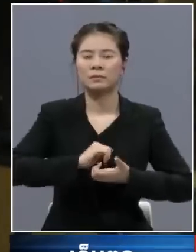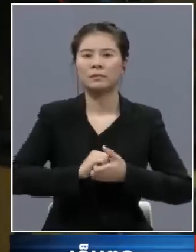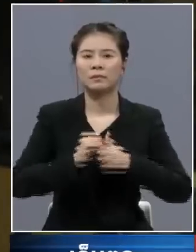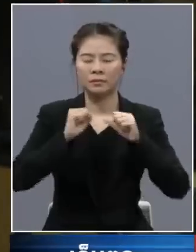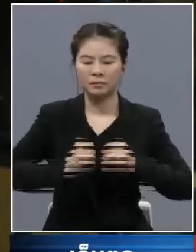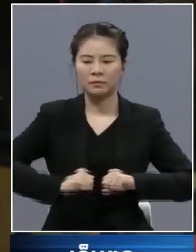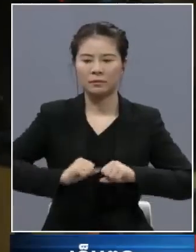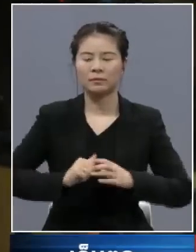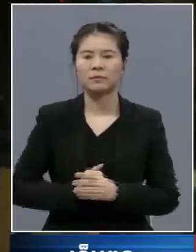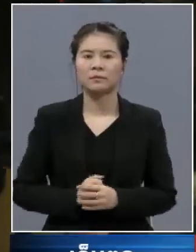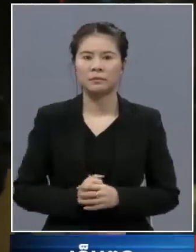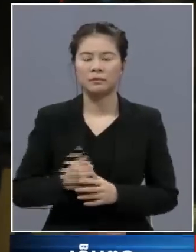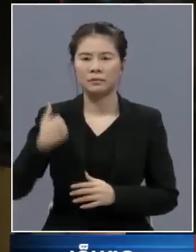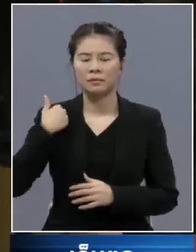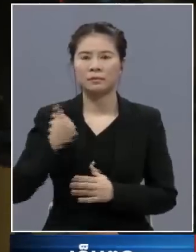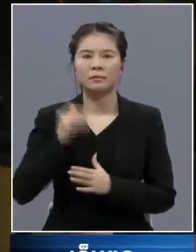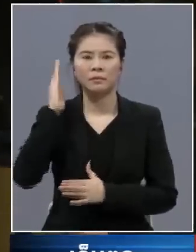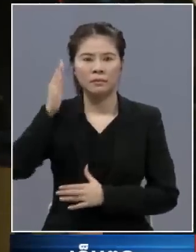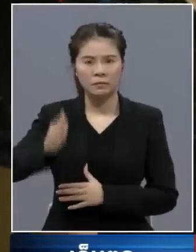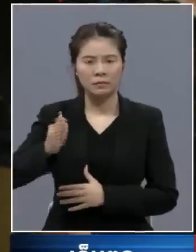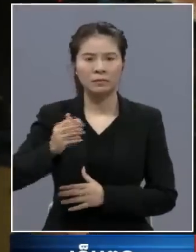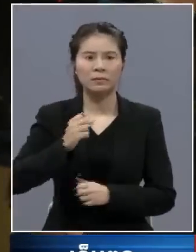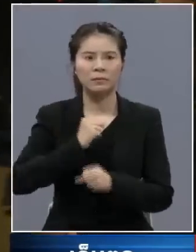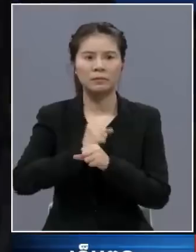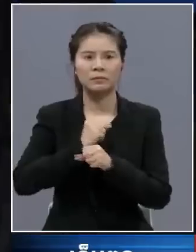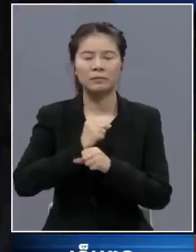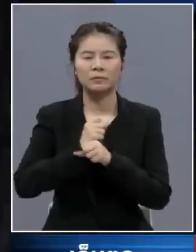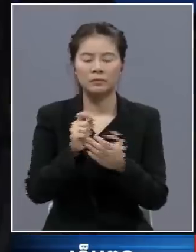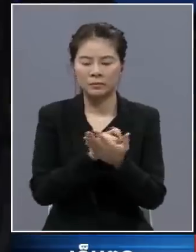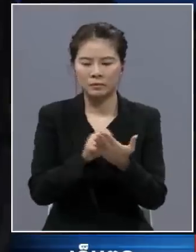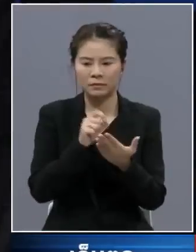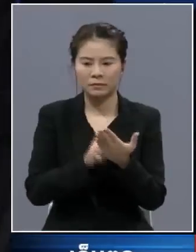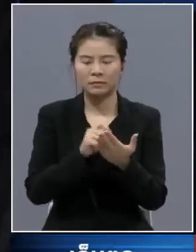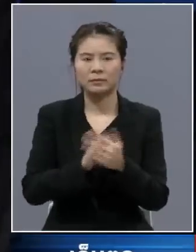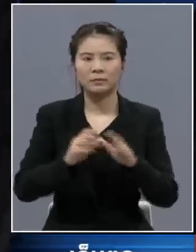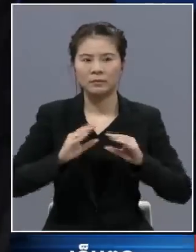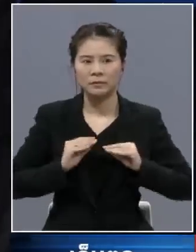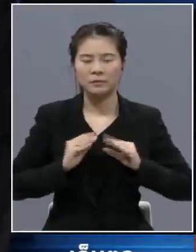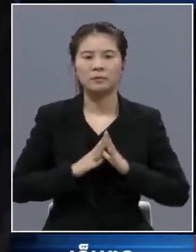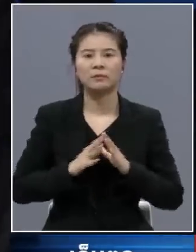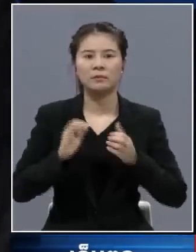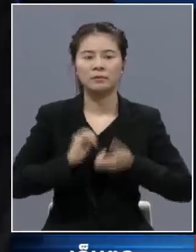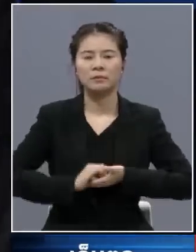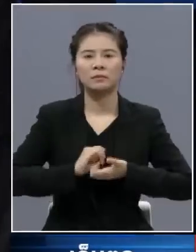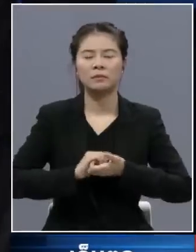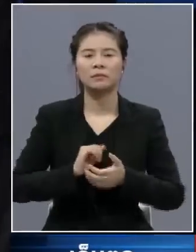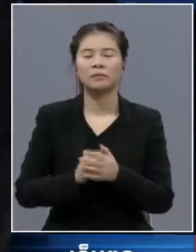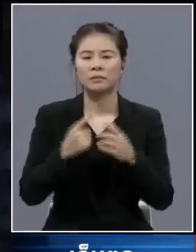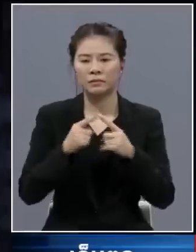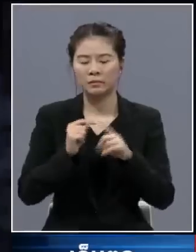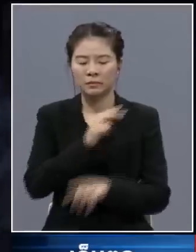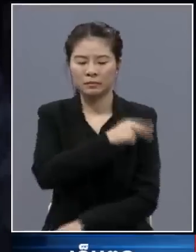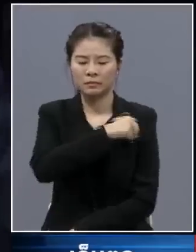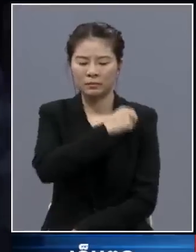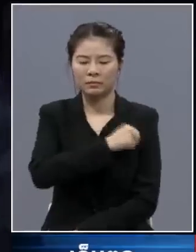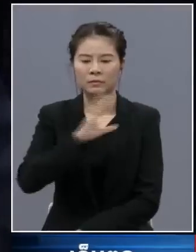อันนี้เนี่ยจะมีขึ้นในอนาคตถัดไปคือเดี๋ยวจะลงนามกันเร็วนี้ในอนาคตอันใกล้แต่กลายเป็นว่าหมอชลน่านเนี่ยไม่ได้ตอบคำถ